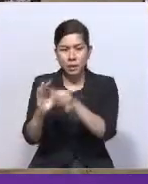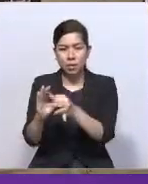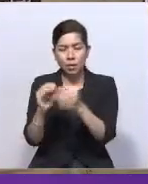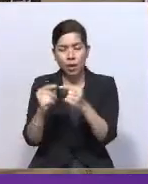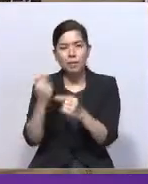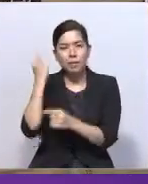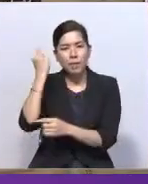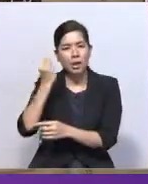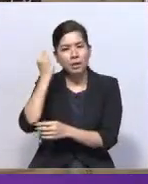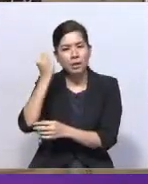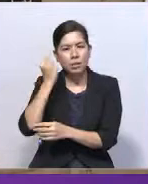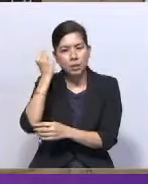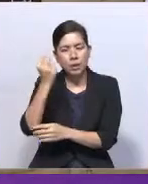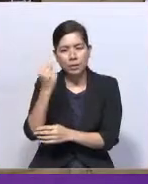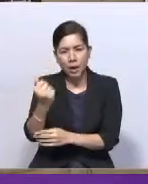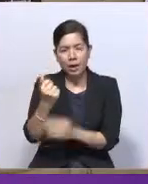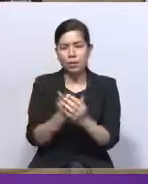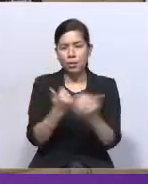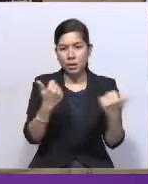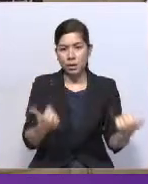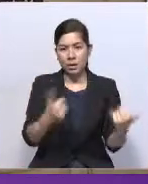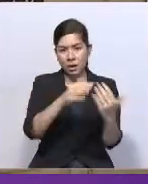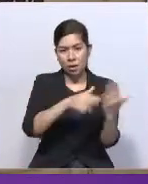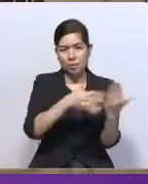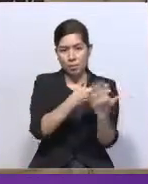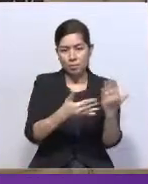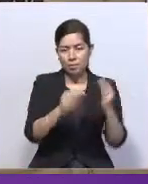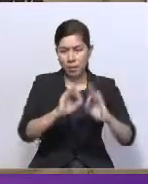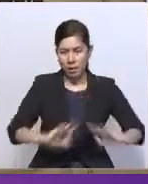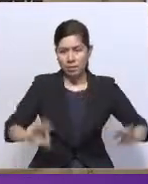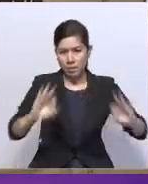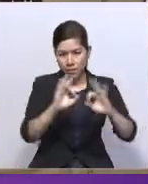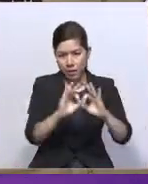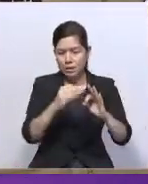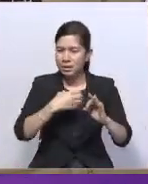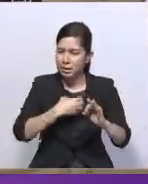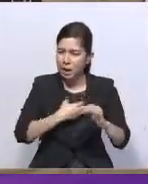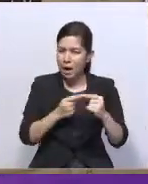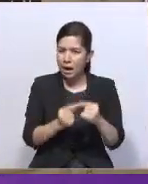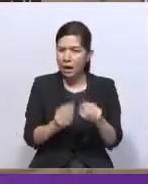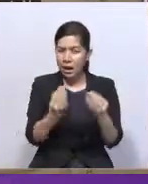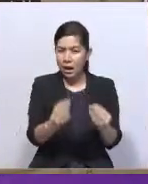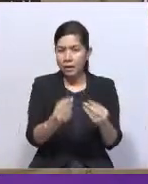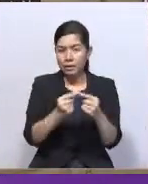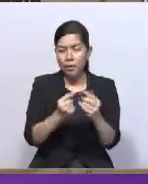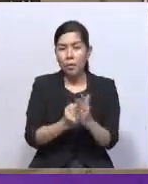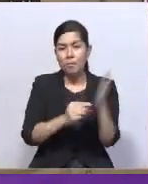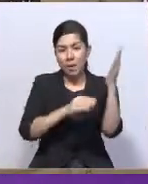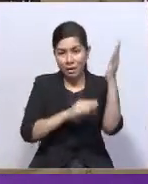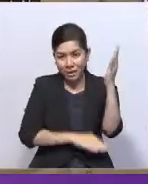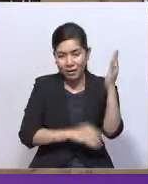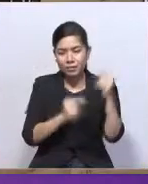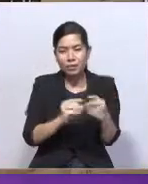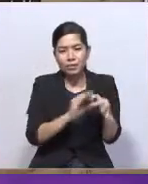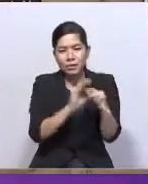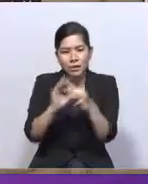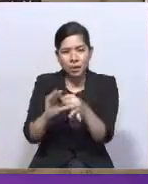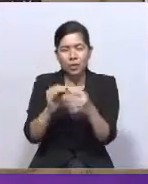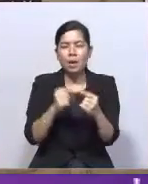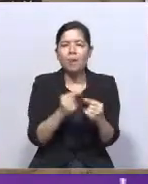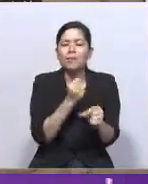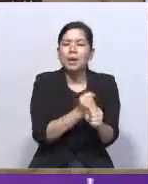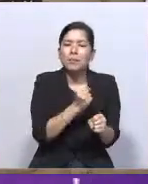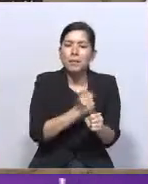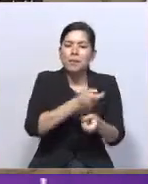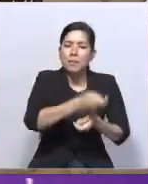การท่องเที่ยวด้วยนะครับวันนี้ก็เป็นนโยบายที่สำคัญที่อยากเห็นการพัฒนาภาคใต้นะครับเชื่อมโยงระหว่างภาคเกษตรและการ